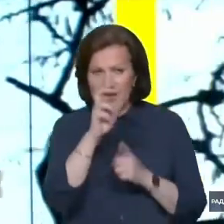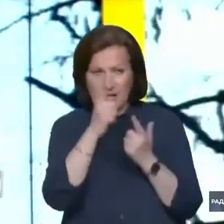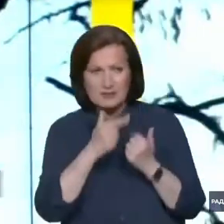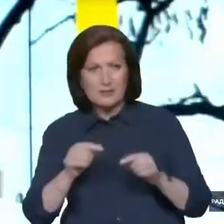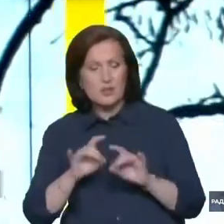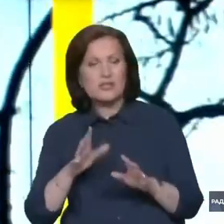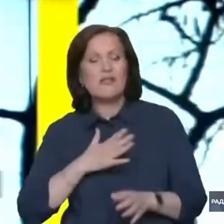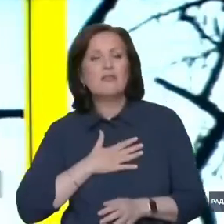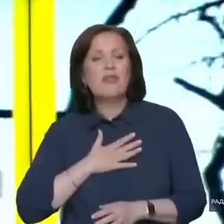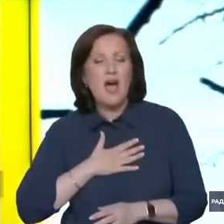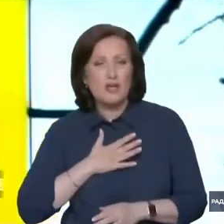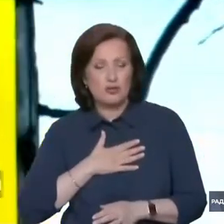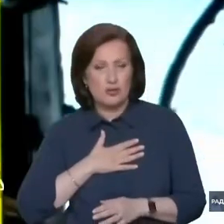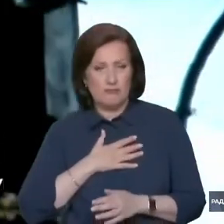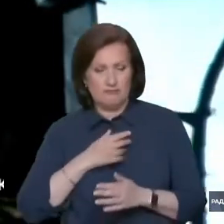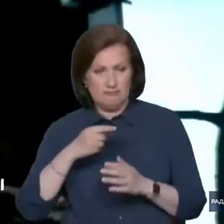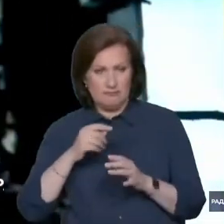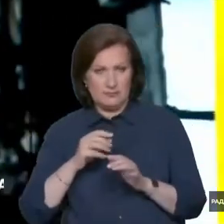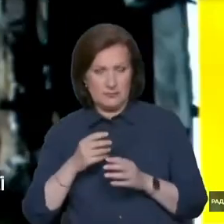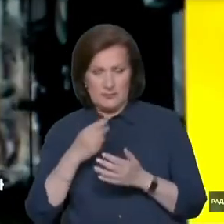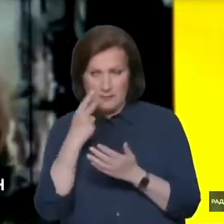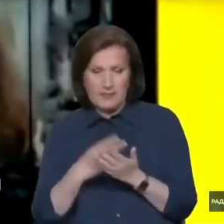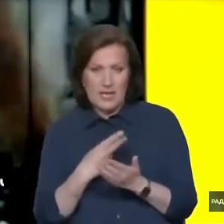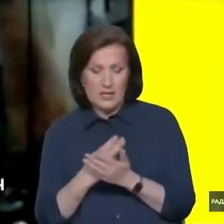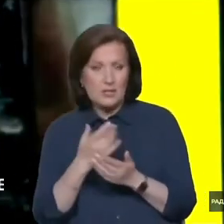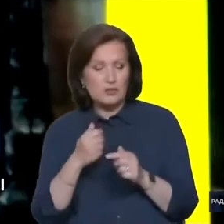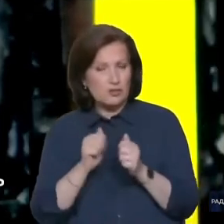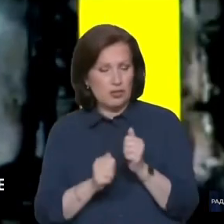розказували нашу картину того, що відбувається. І це часто